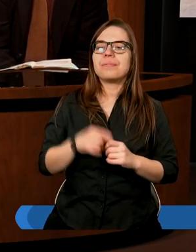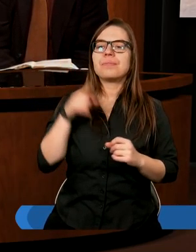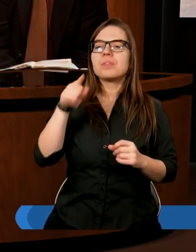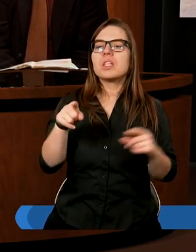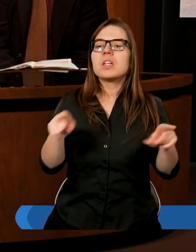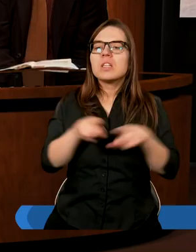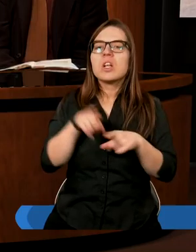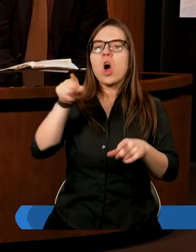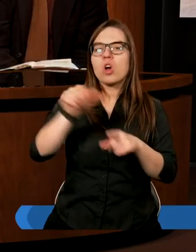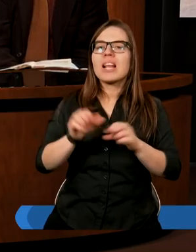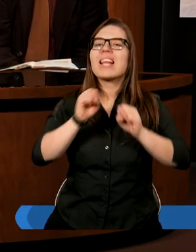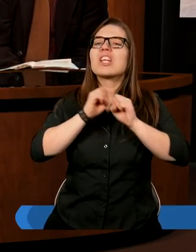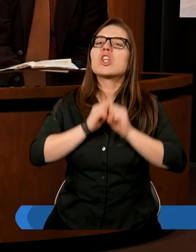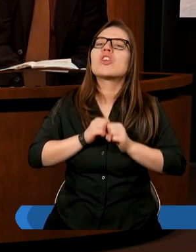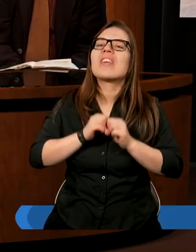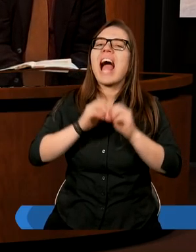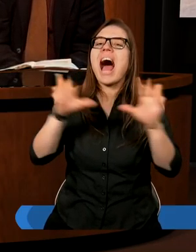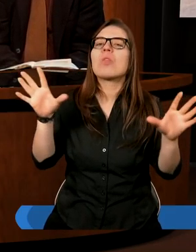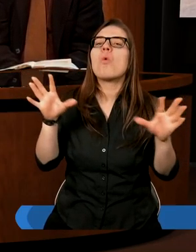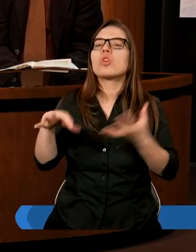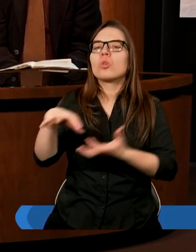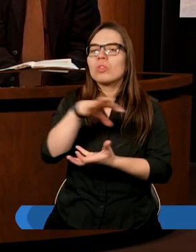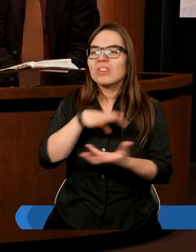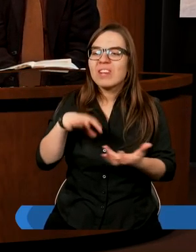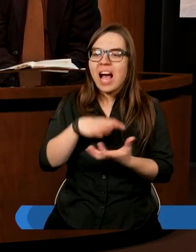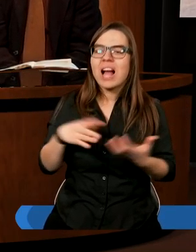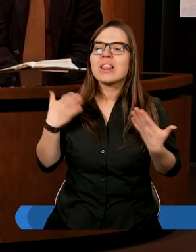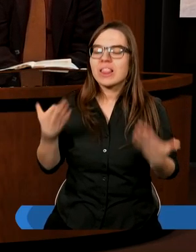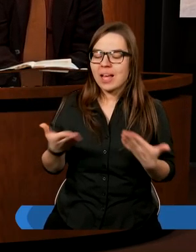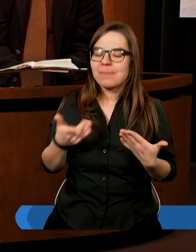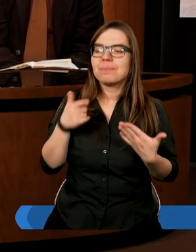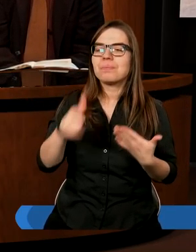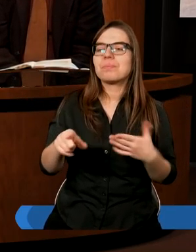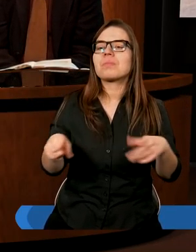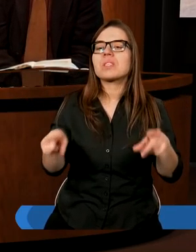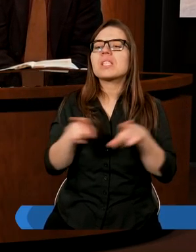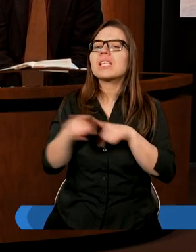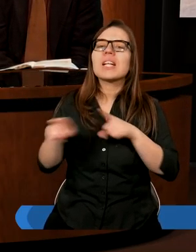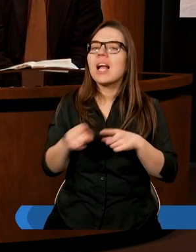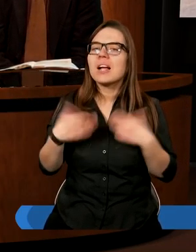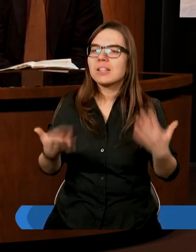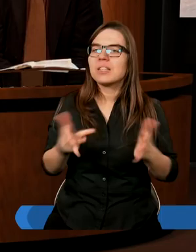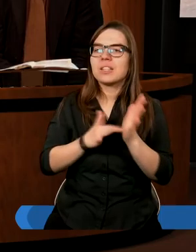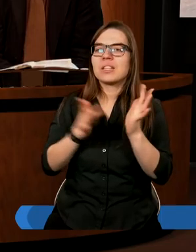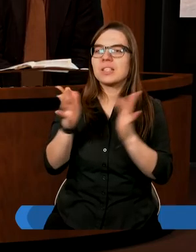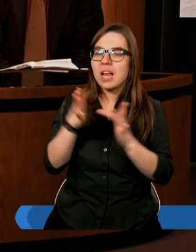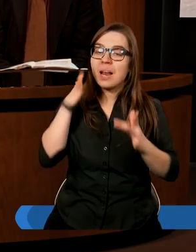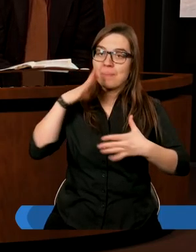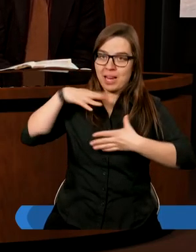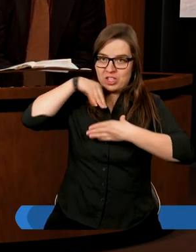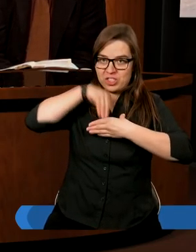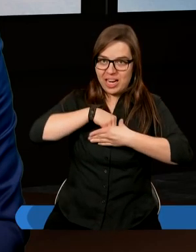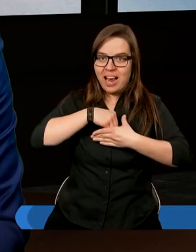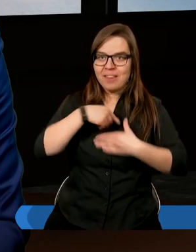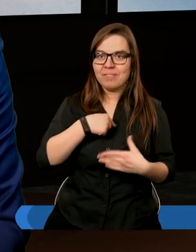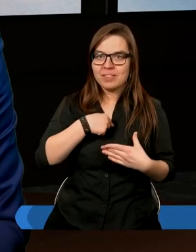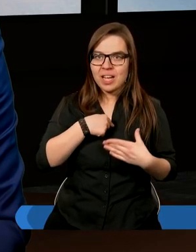że On jest światłością świata i tak samo my powinniśmy być tej światłością świata. Inaczej mówiąc, kiedy Jezus mieszka w nas,